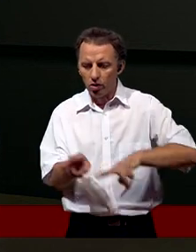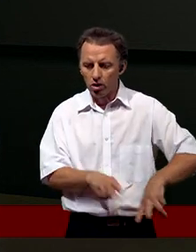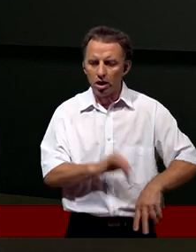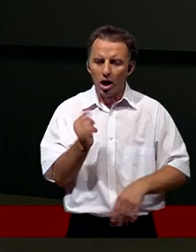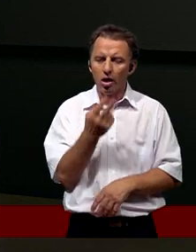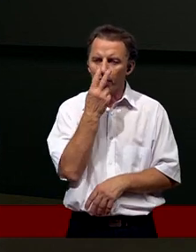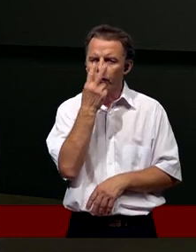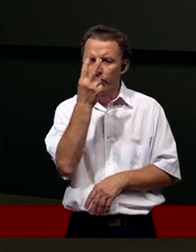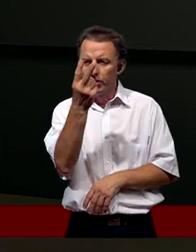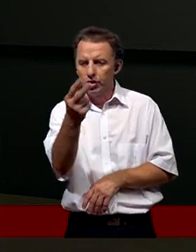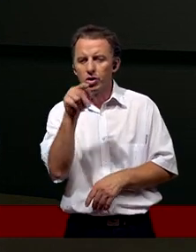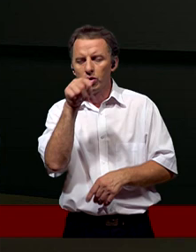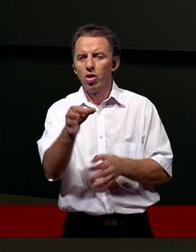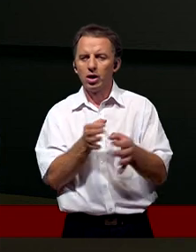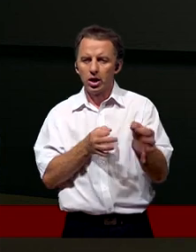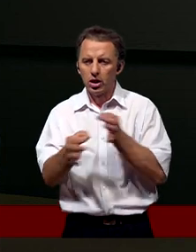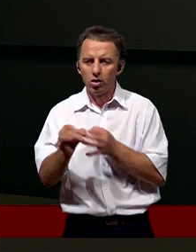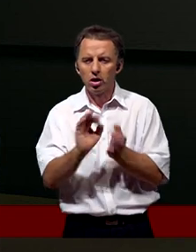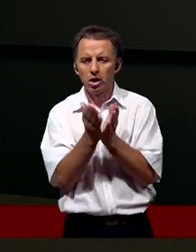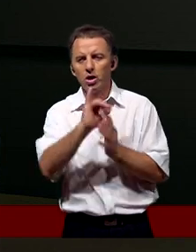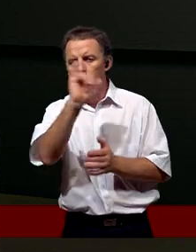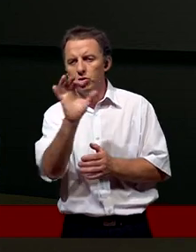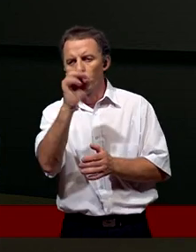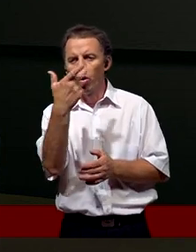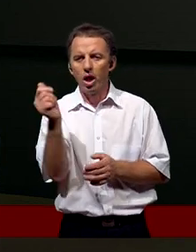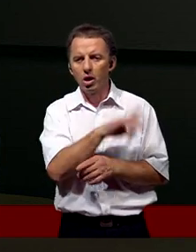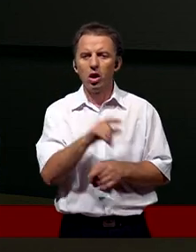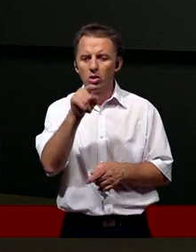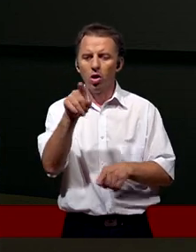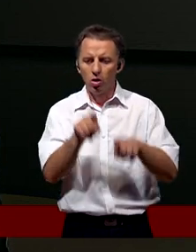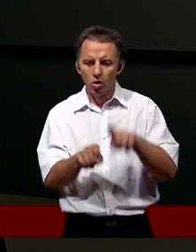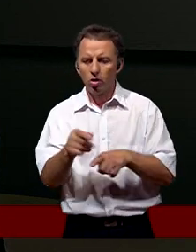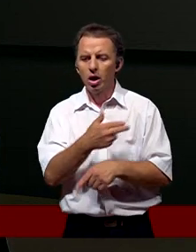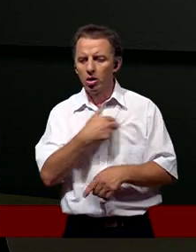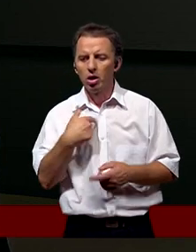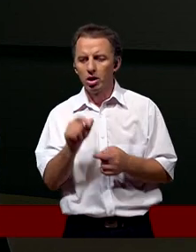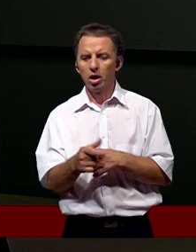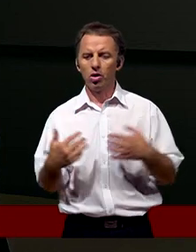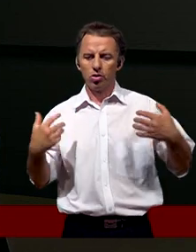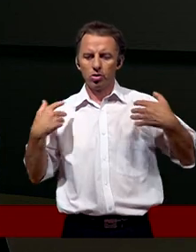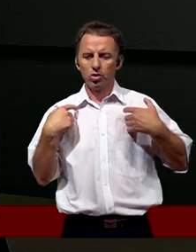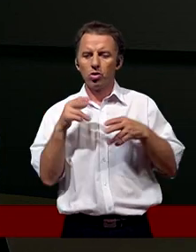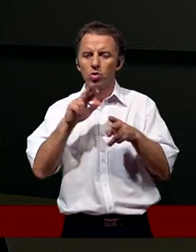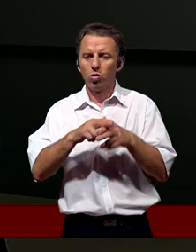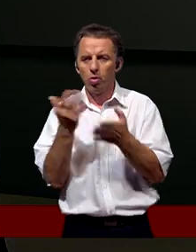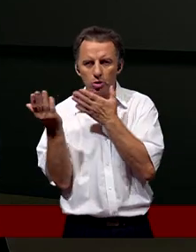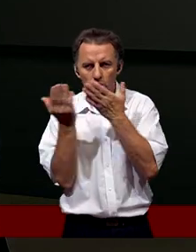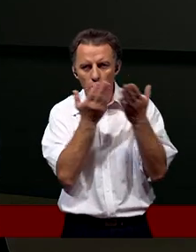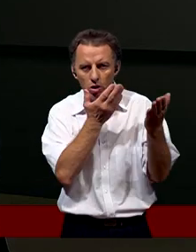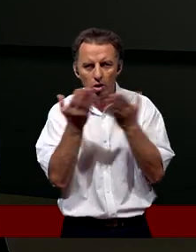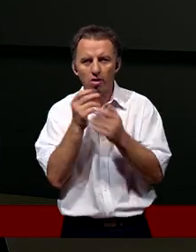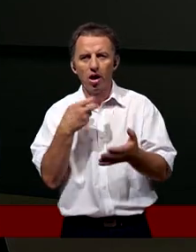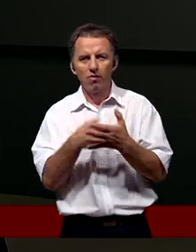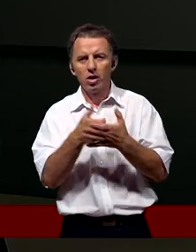widzimy tą historię z Księgi Jonasza i w porównaniu właśnie tutaj do tekstu, który czytaliśmy przed chwilą